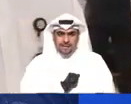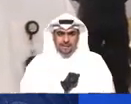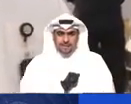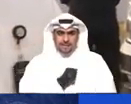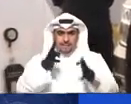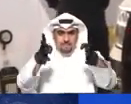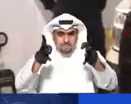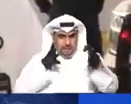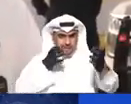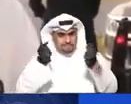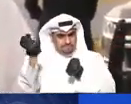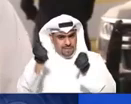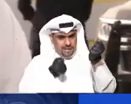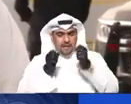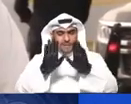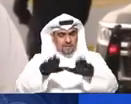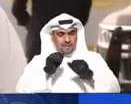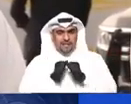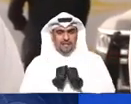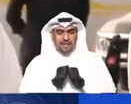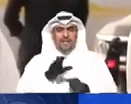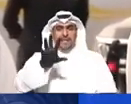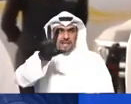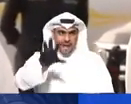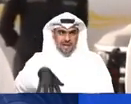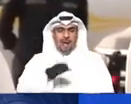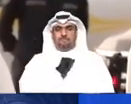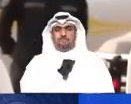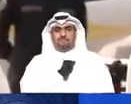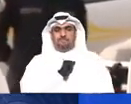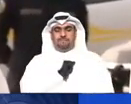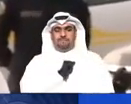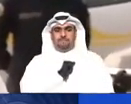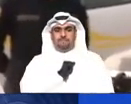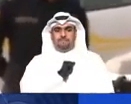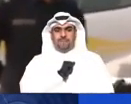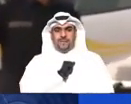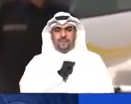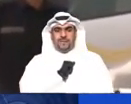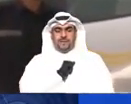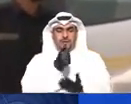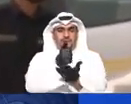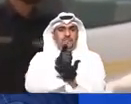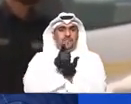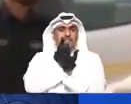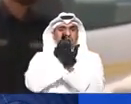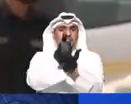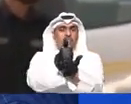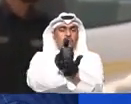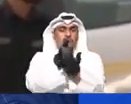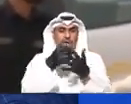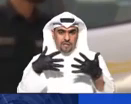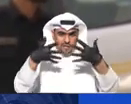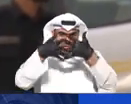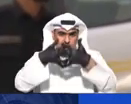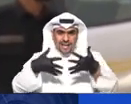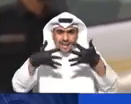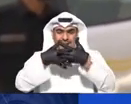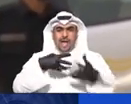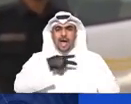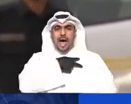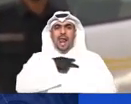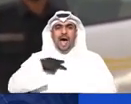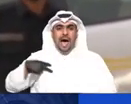للمعدات والآليات المشاركة. نعم، طبعا هذا استكمال جهود متطوعية الأخوة في شركة الغانم انترناشونال اللي